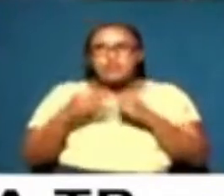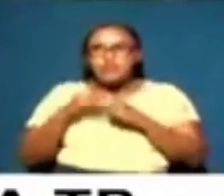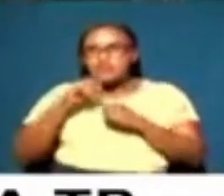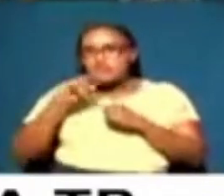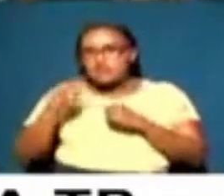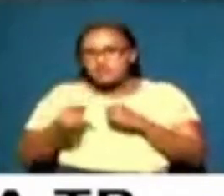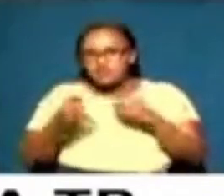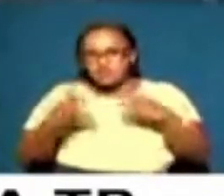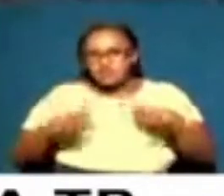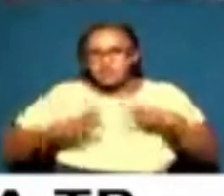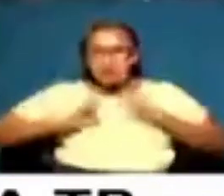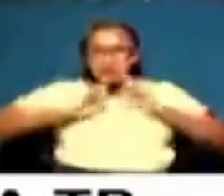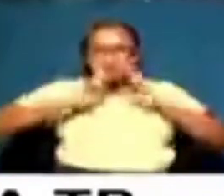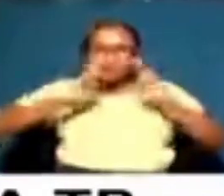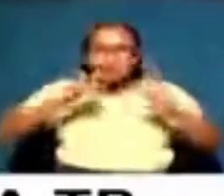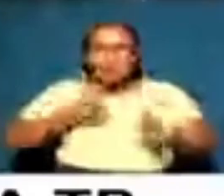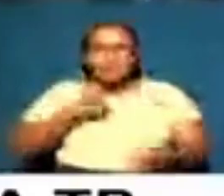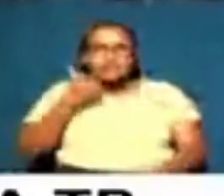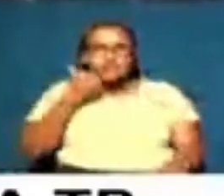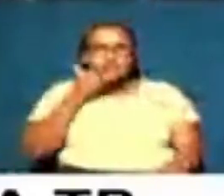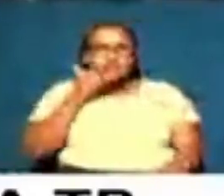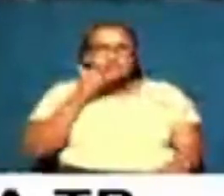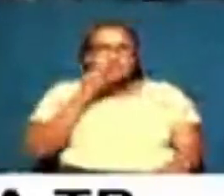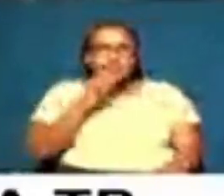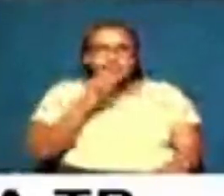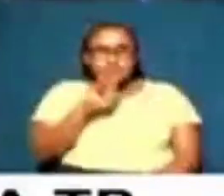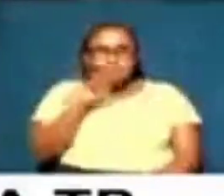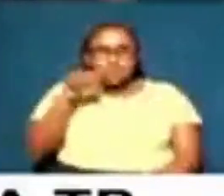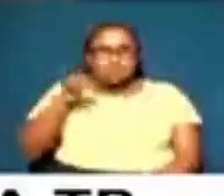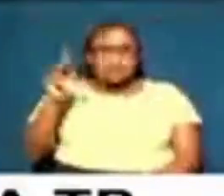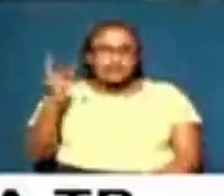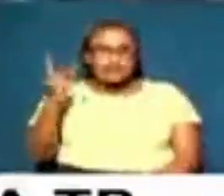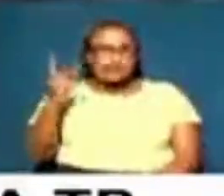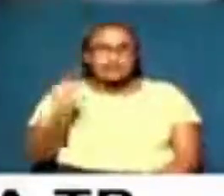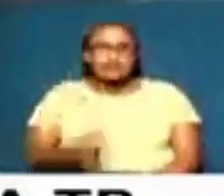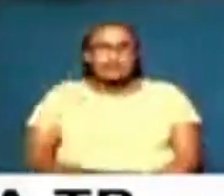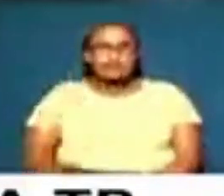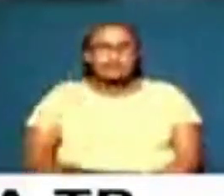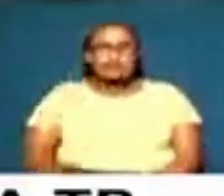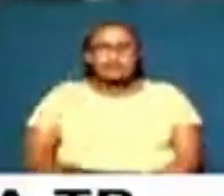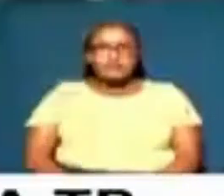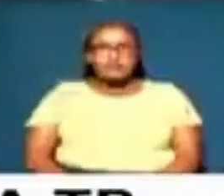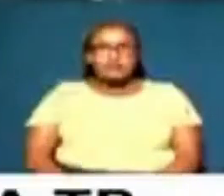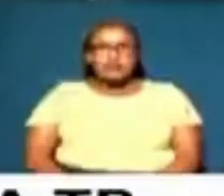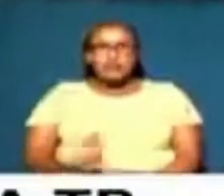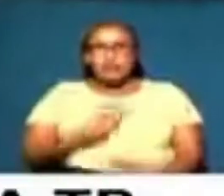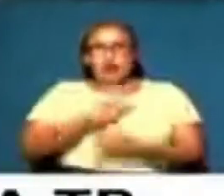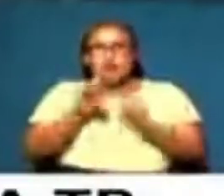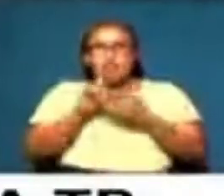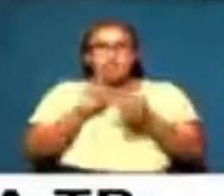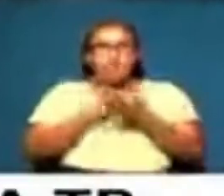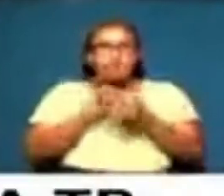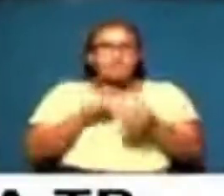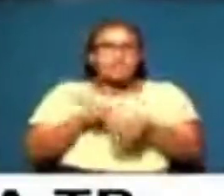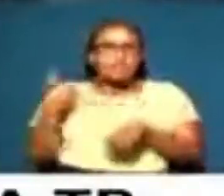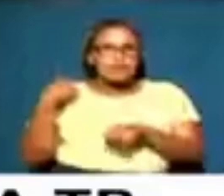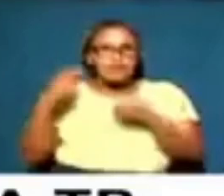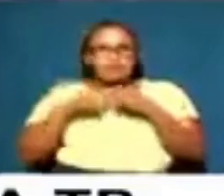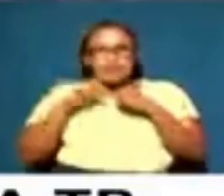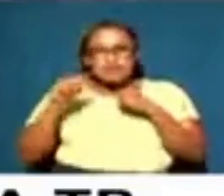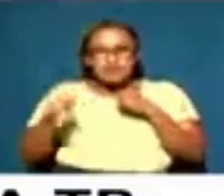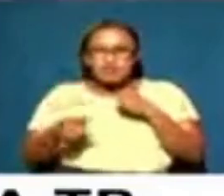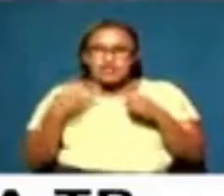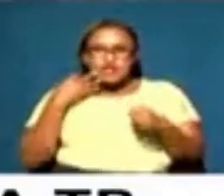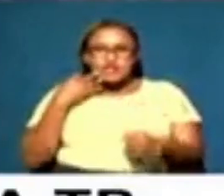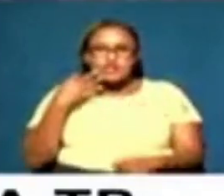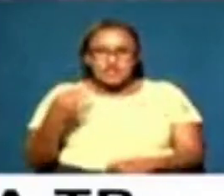o madekithirio, wukoro malina mūrimū wa TB gukufuruline. Haria ya giri mugwaja magana manama mirogo